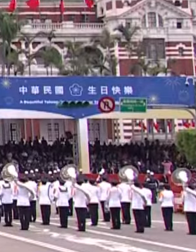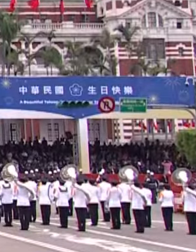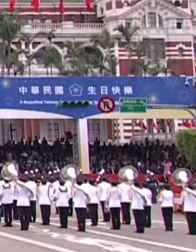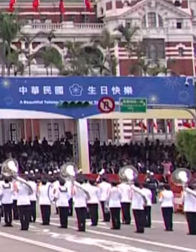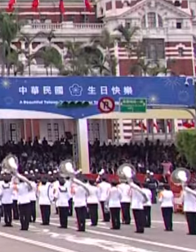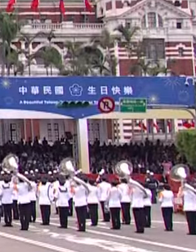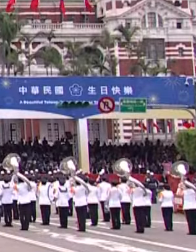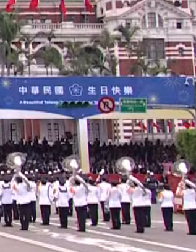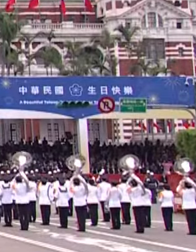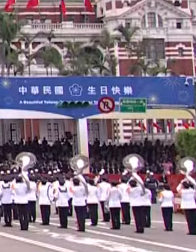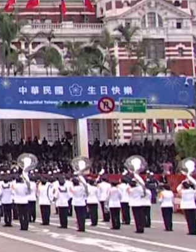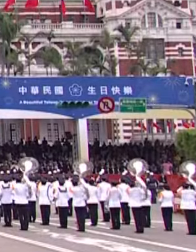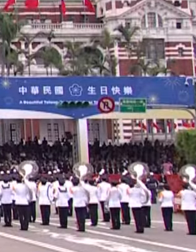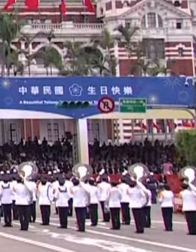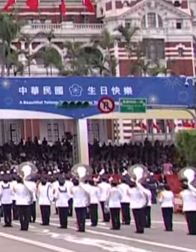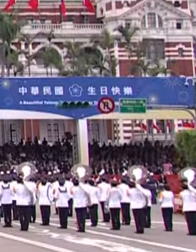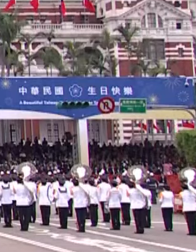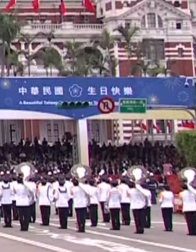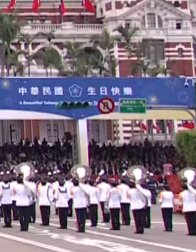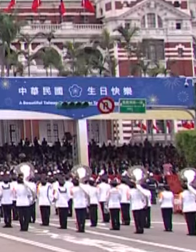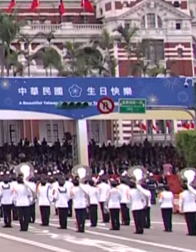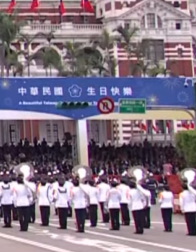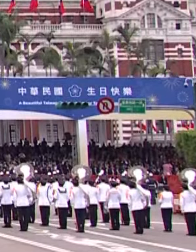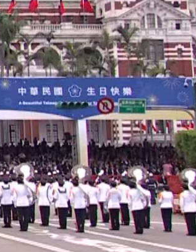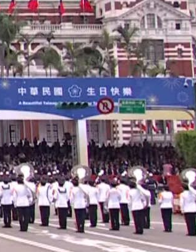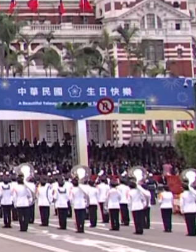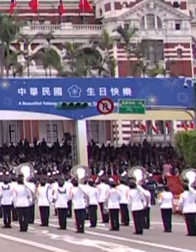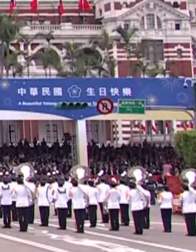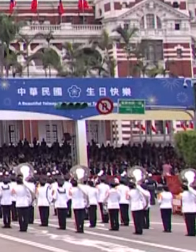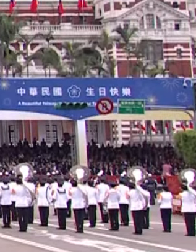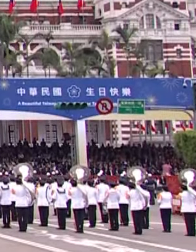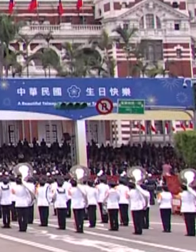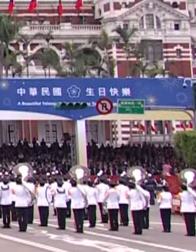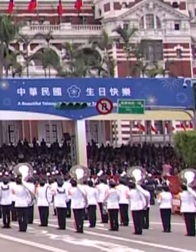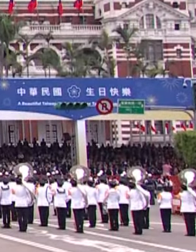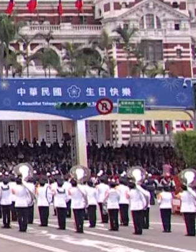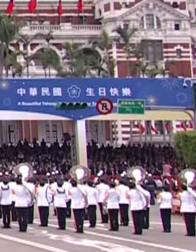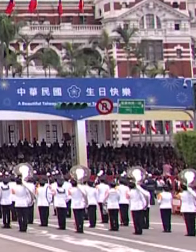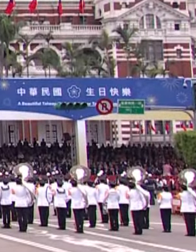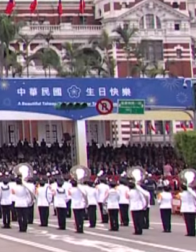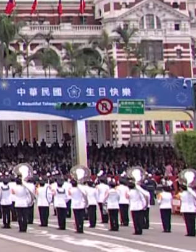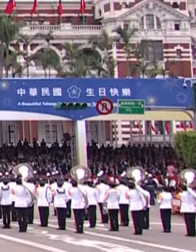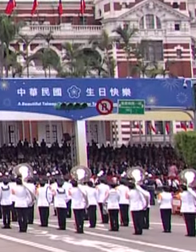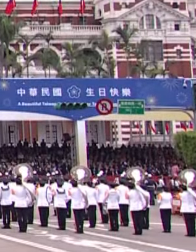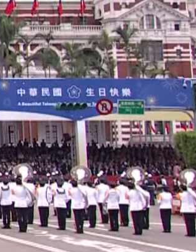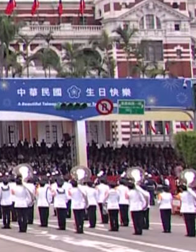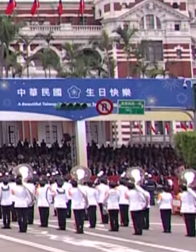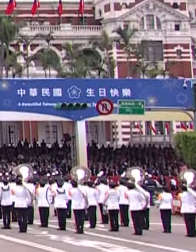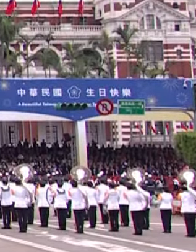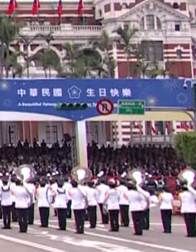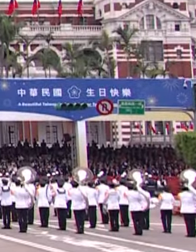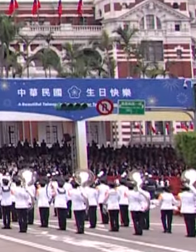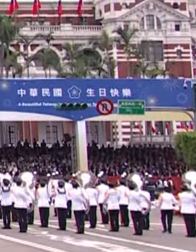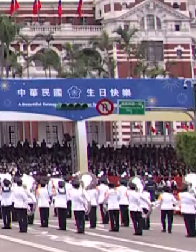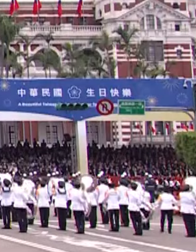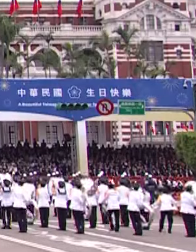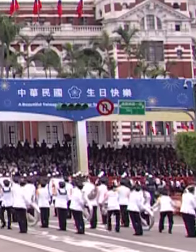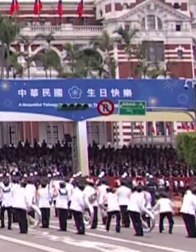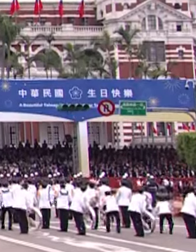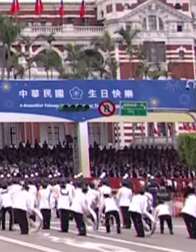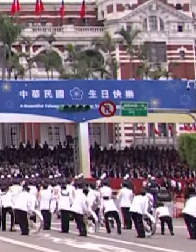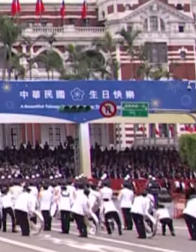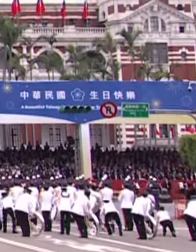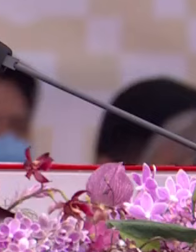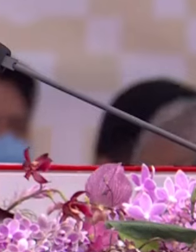主席致辞，恭请大会主席韩国瑜先生致辞。